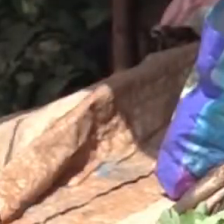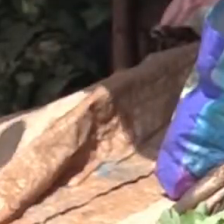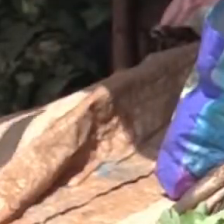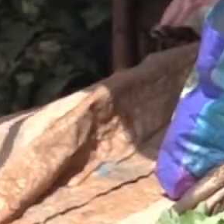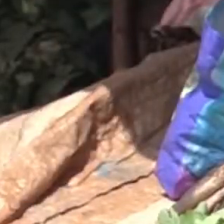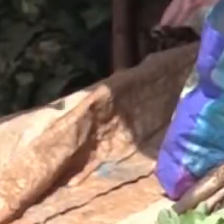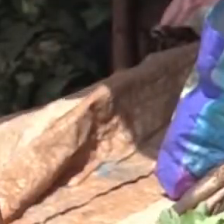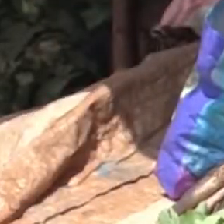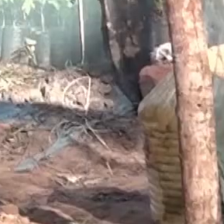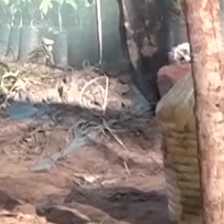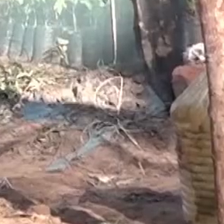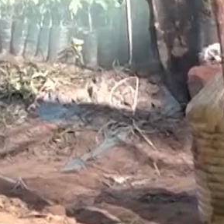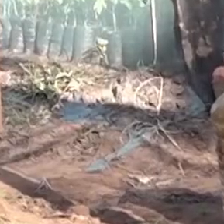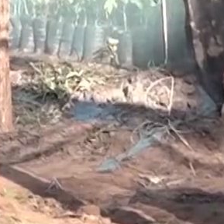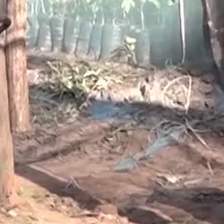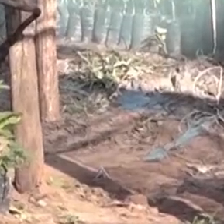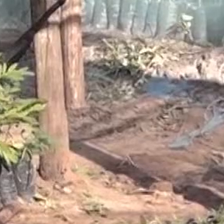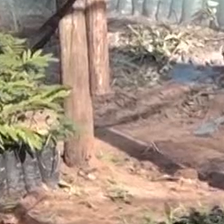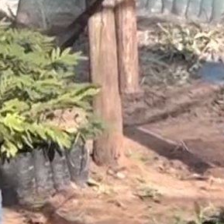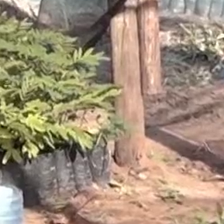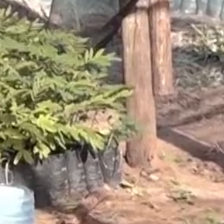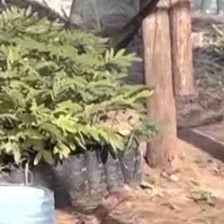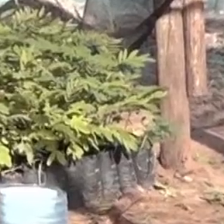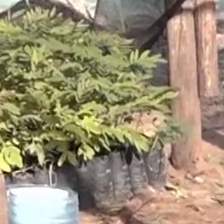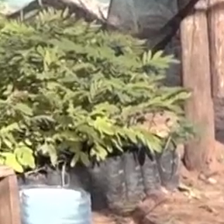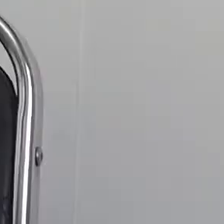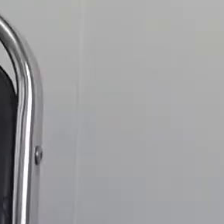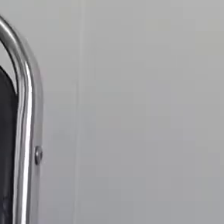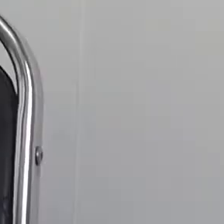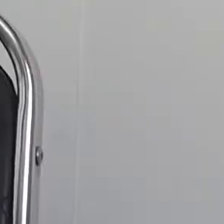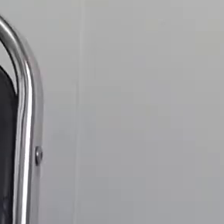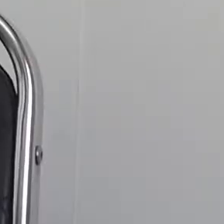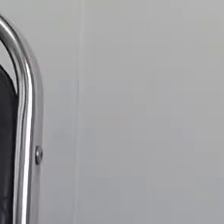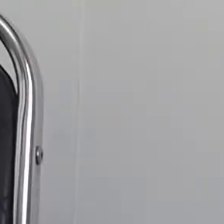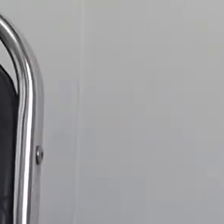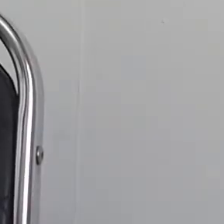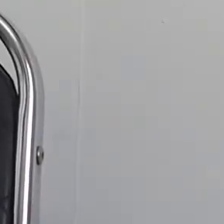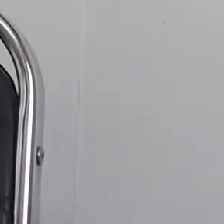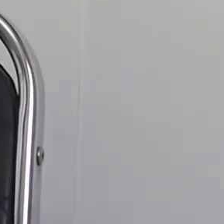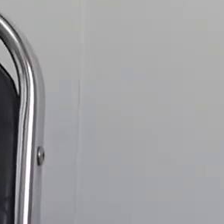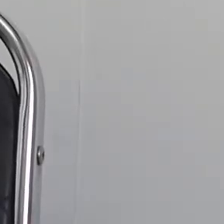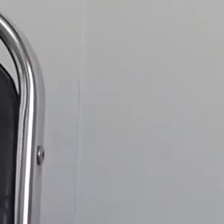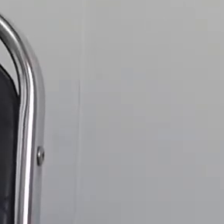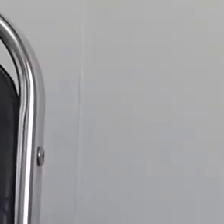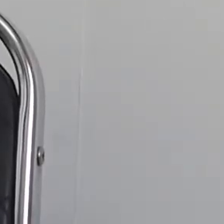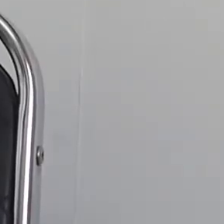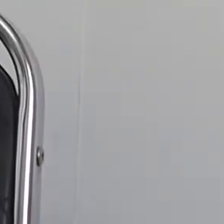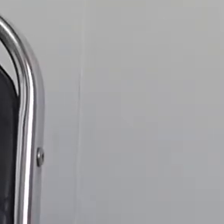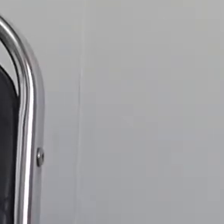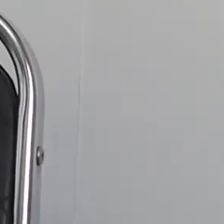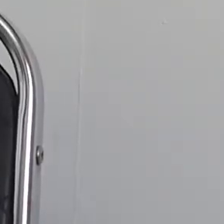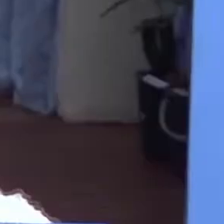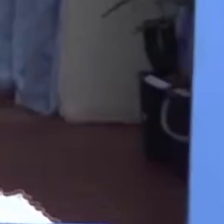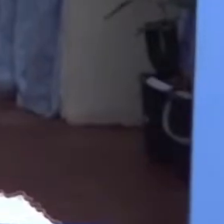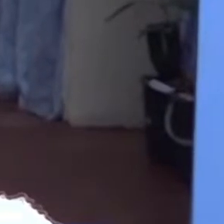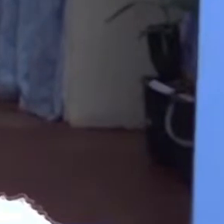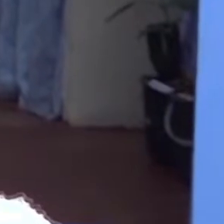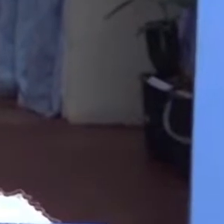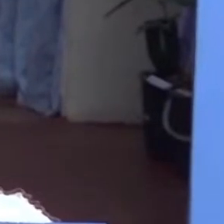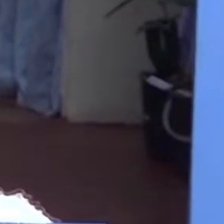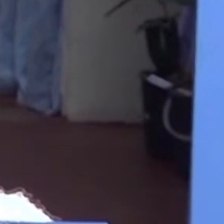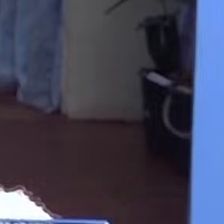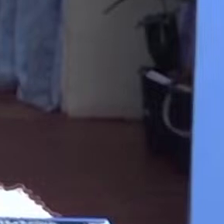machozi na makeke, akabaini jinsi ya kuwini. Huyu ni mwanamke